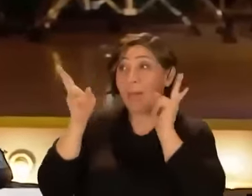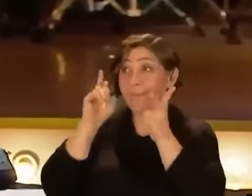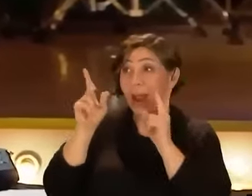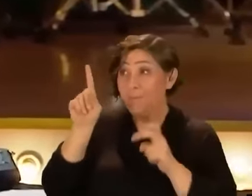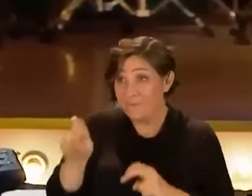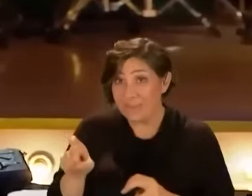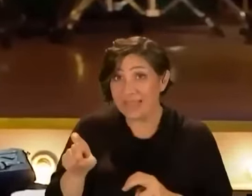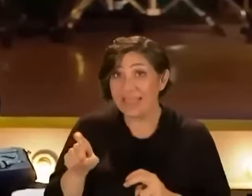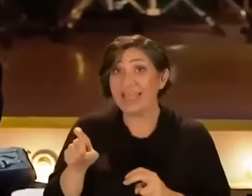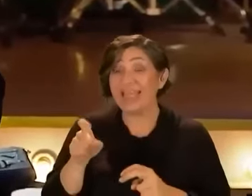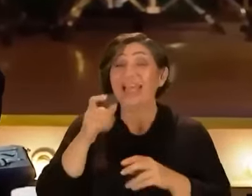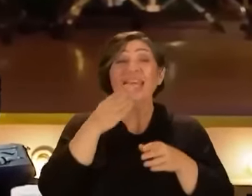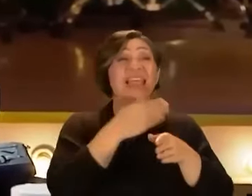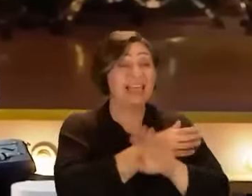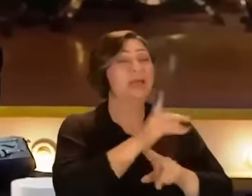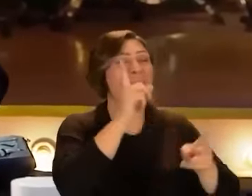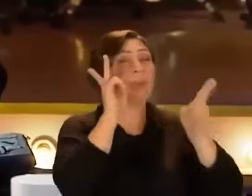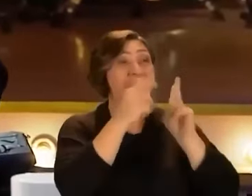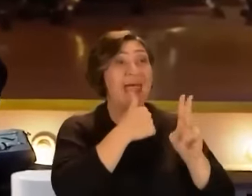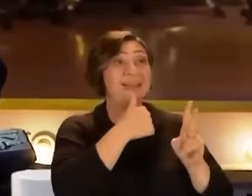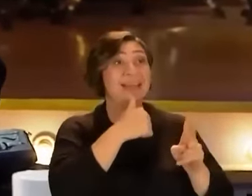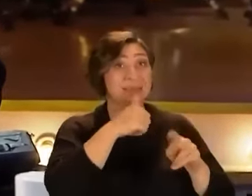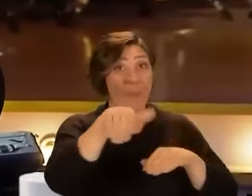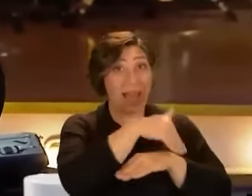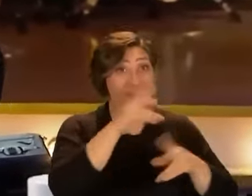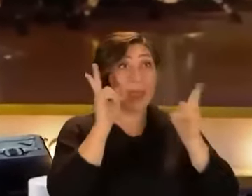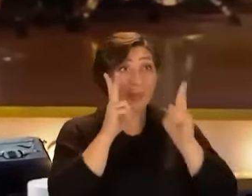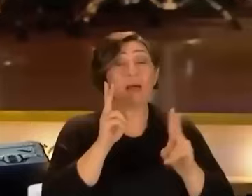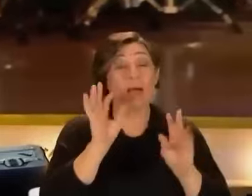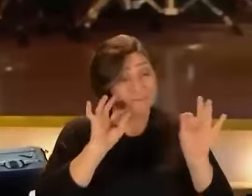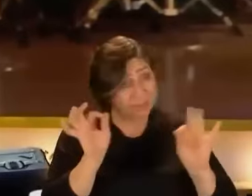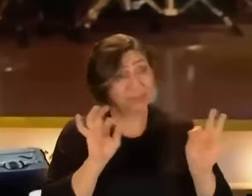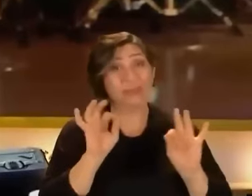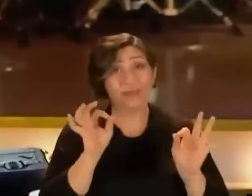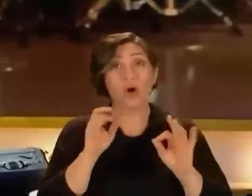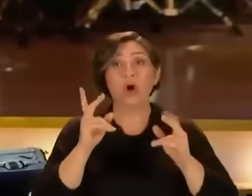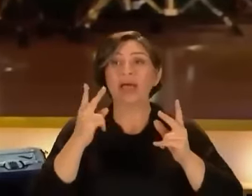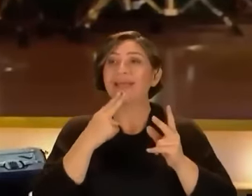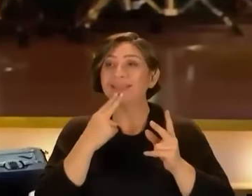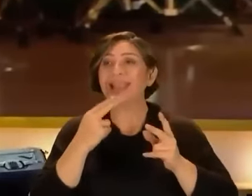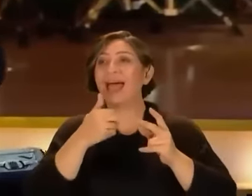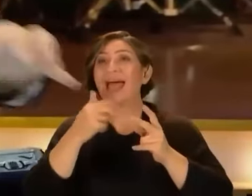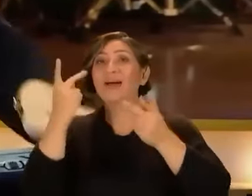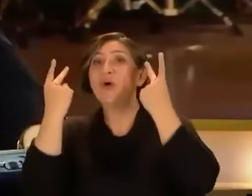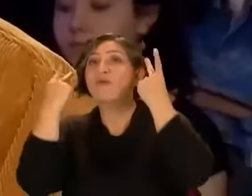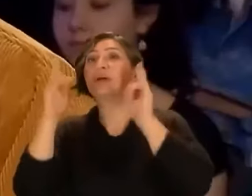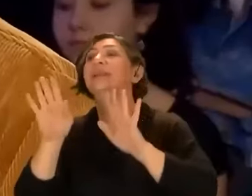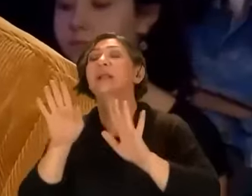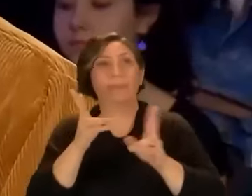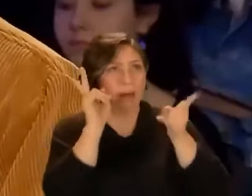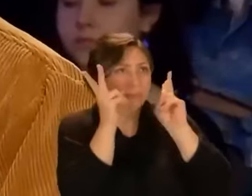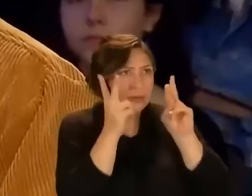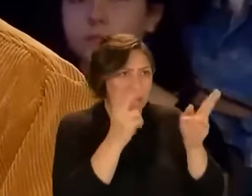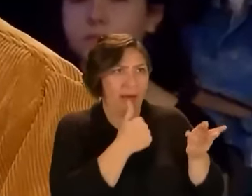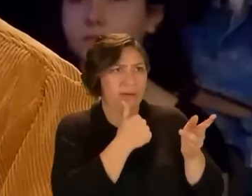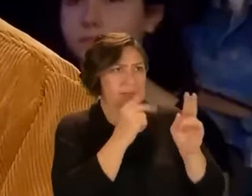Bildiğimiz anlamda gerçek bir berber. Berber mi? Mahalle berberi gibi mi? Evet yani gerçek berber. Aslında kuaför yani kadınlarla ilgili bir şey değil. Berber ya.